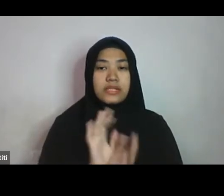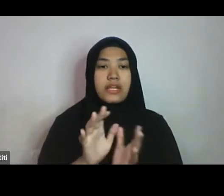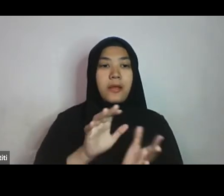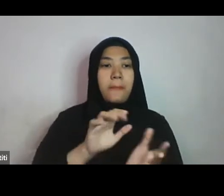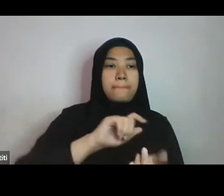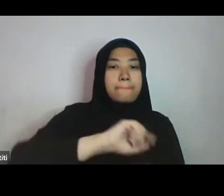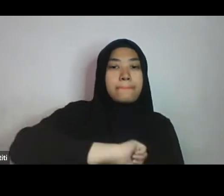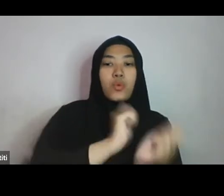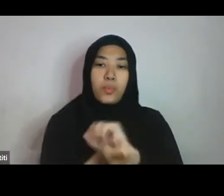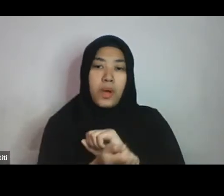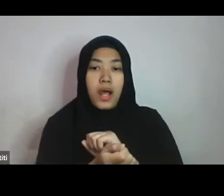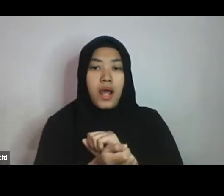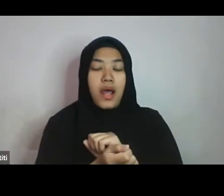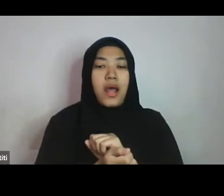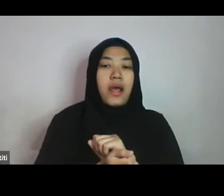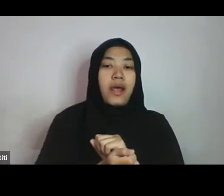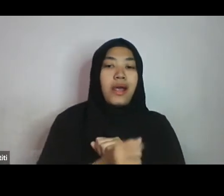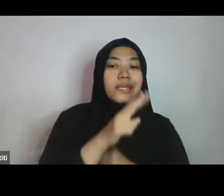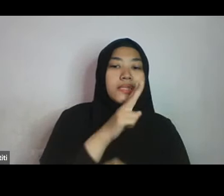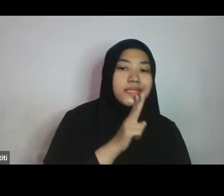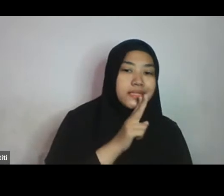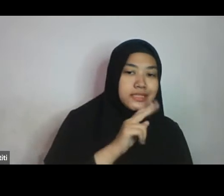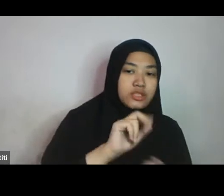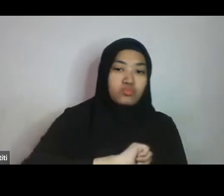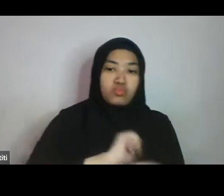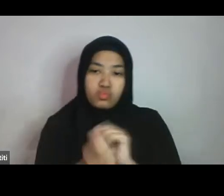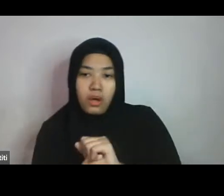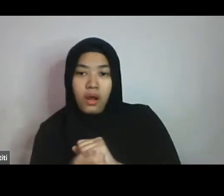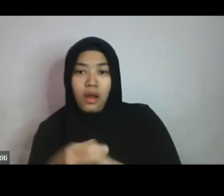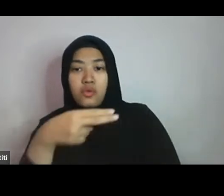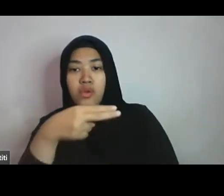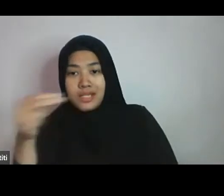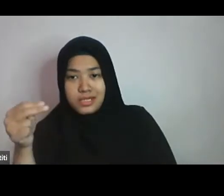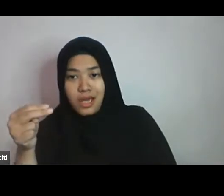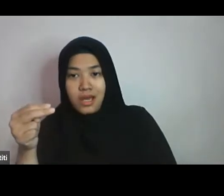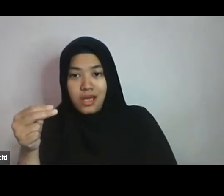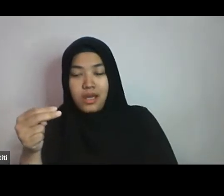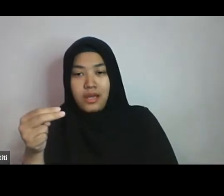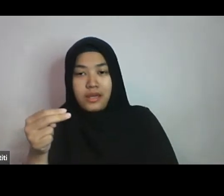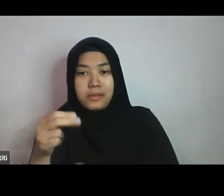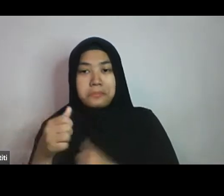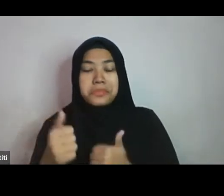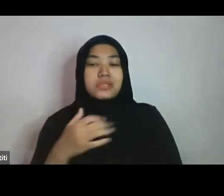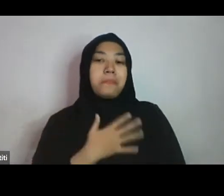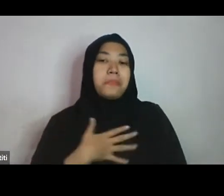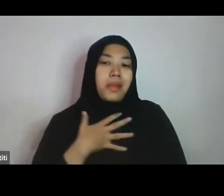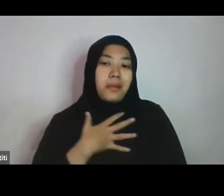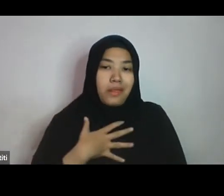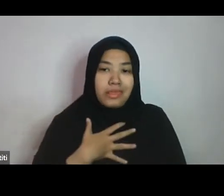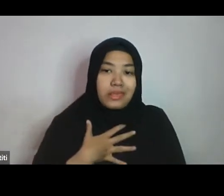teman-teman bisa menikmati paparan dalam bahasa Indonesia.